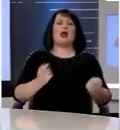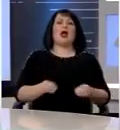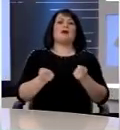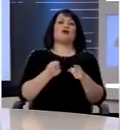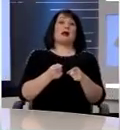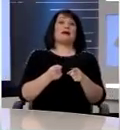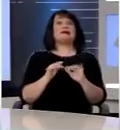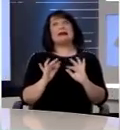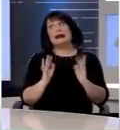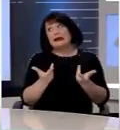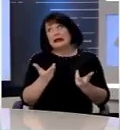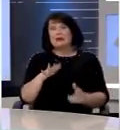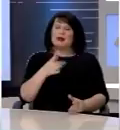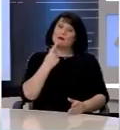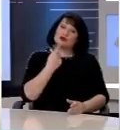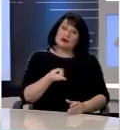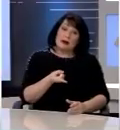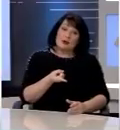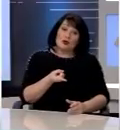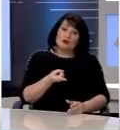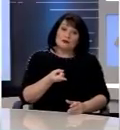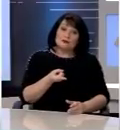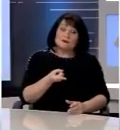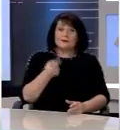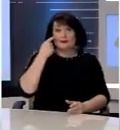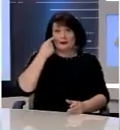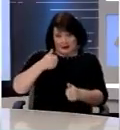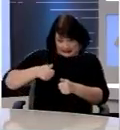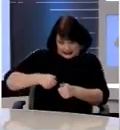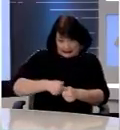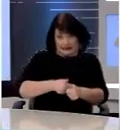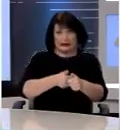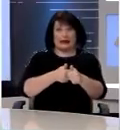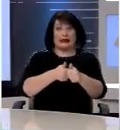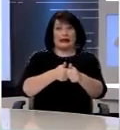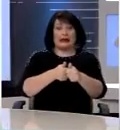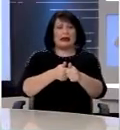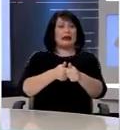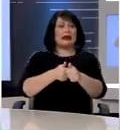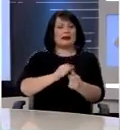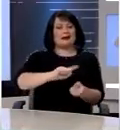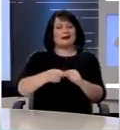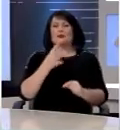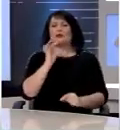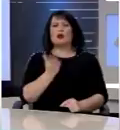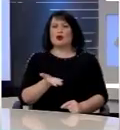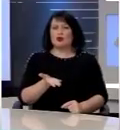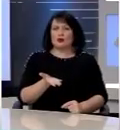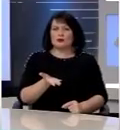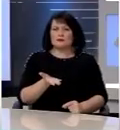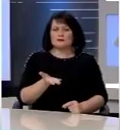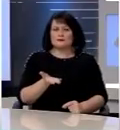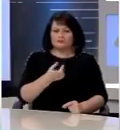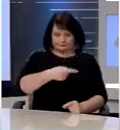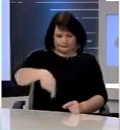Ή μήπως να έλεγα ότι τους ακολουθείτε ακριβώς για τον αντίθετο λόγο,